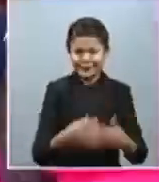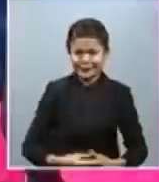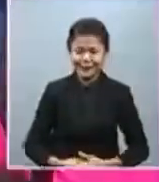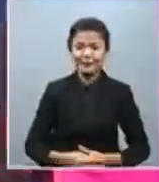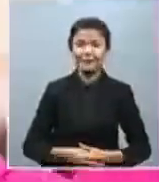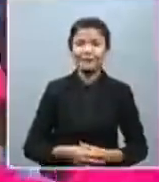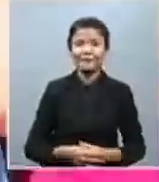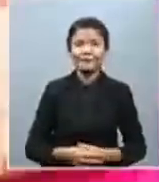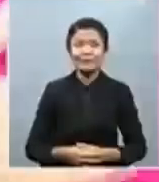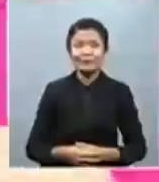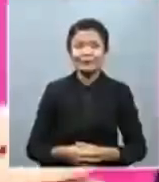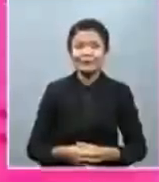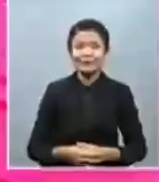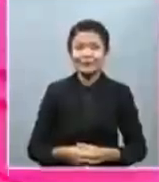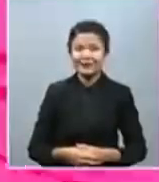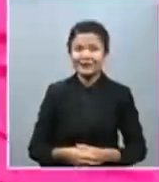ะ ดีก่อนนี